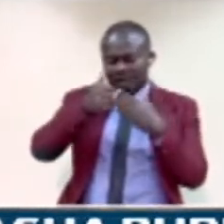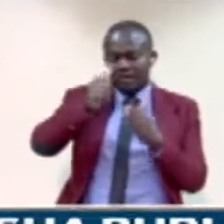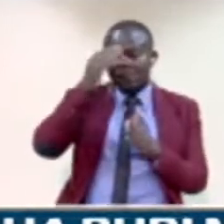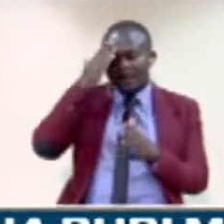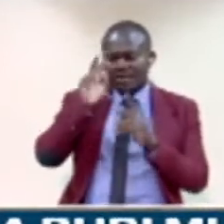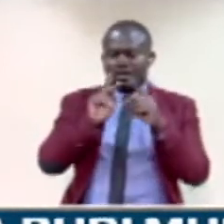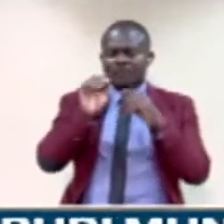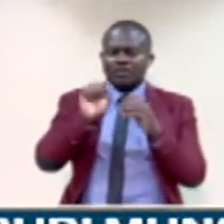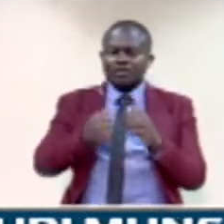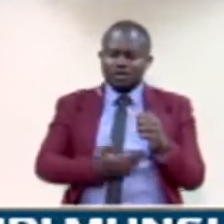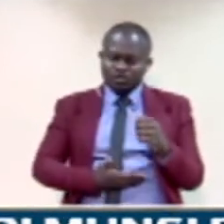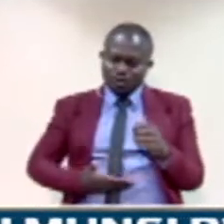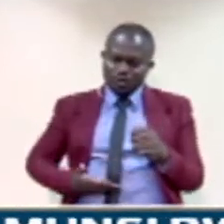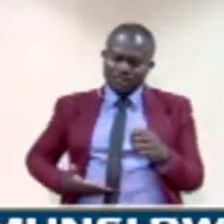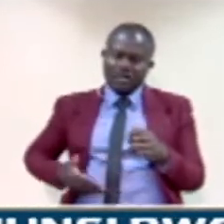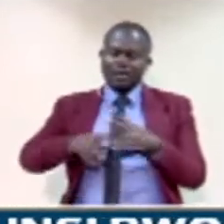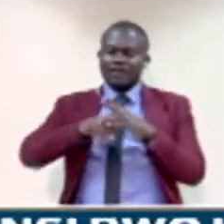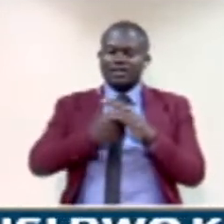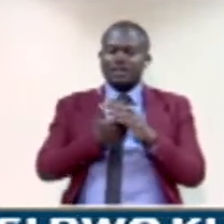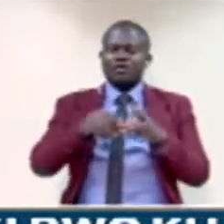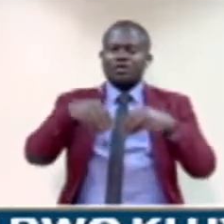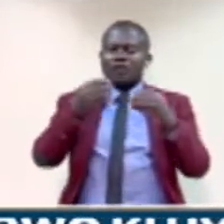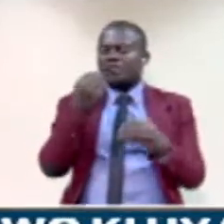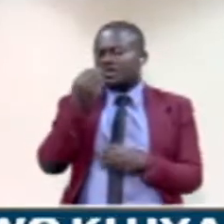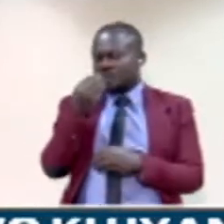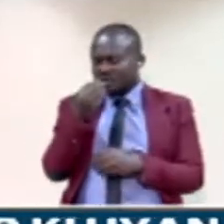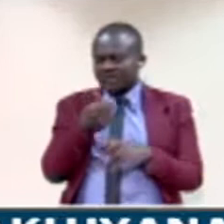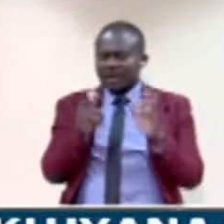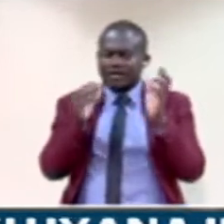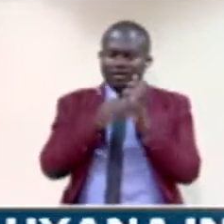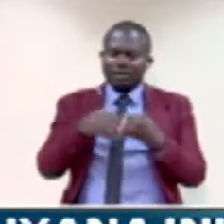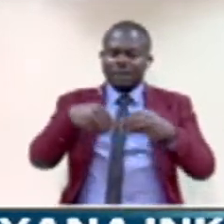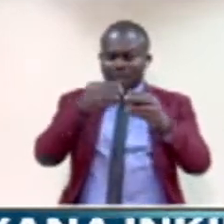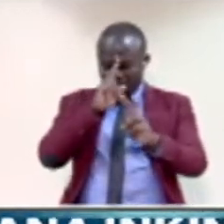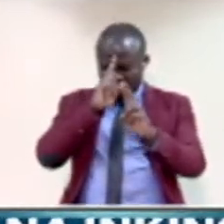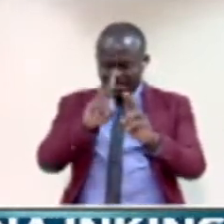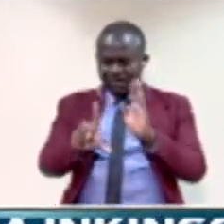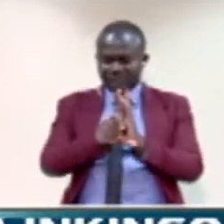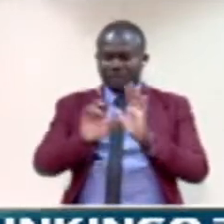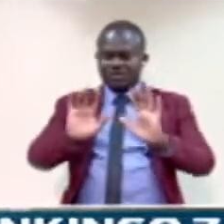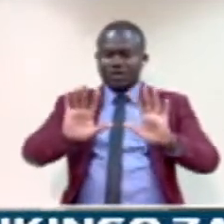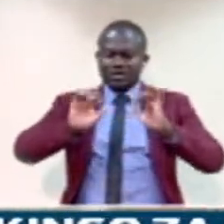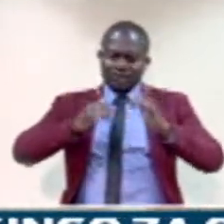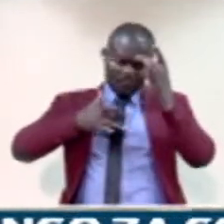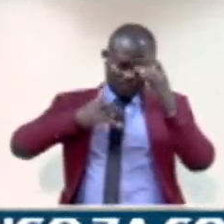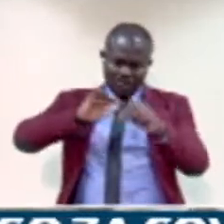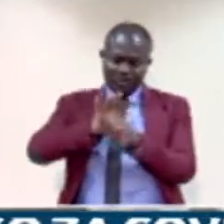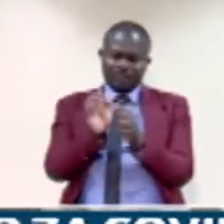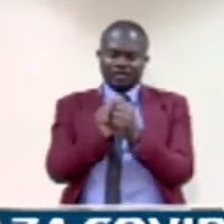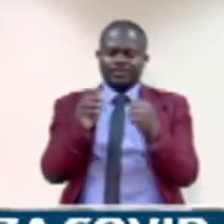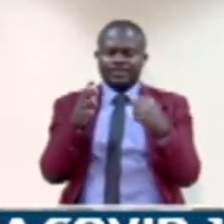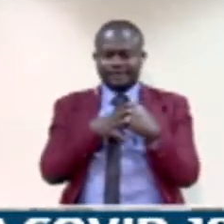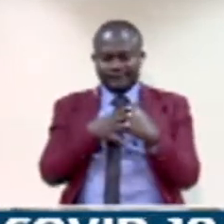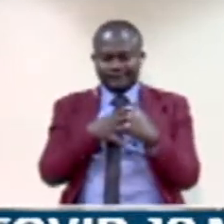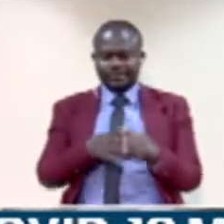abaturage bashobora gusonza bagatangirirwaho guhabwa ibiribwa, kandi bigatangwa hubahirizwa amabwiriza yo kwirinda icyorezo cya COVID-19.